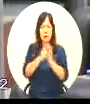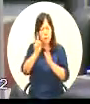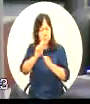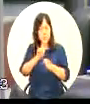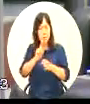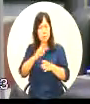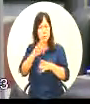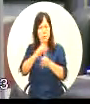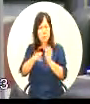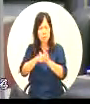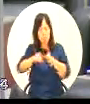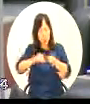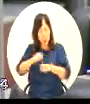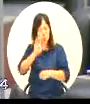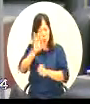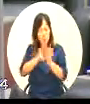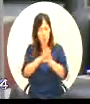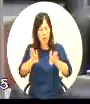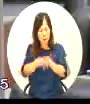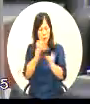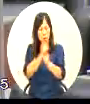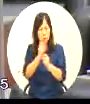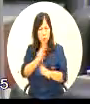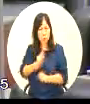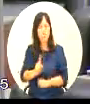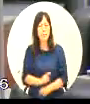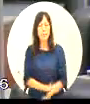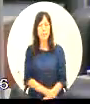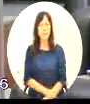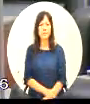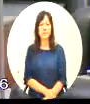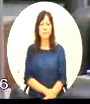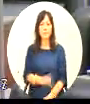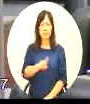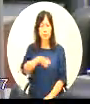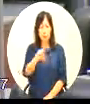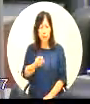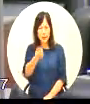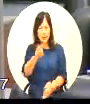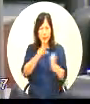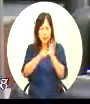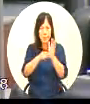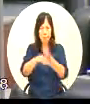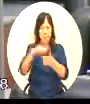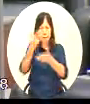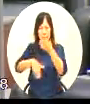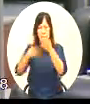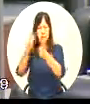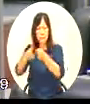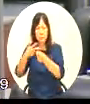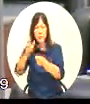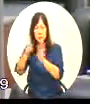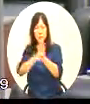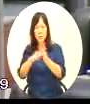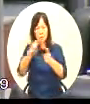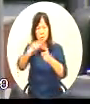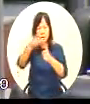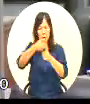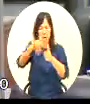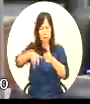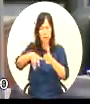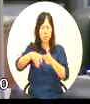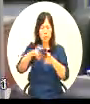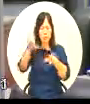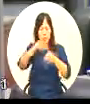候会有这样的规划，什么时候开始做。那接下来我大概花一些时间，因为只剩七分钟，我快速讲一下教育资源的分配的